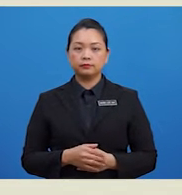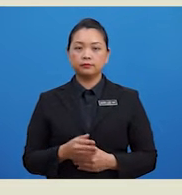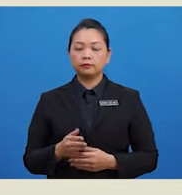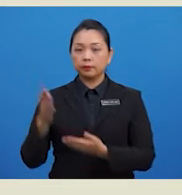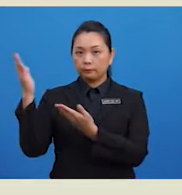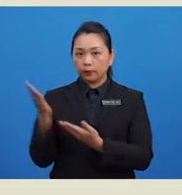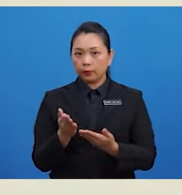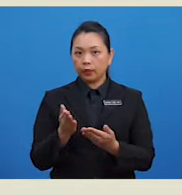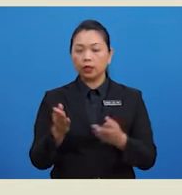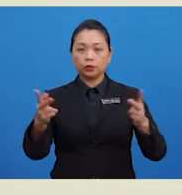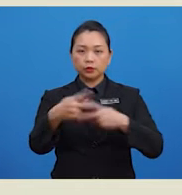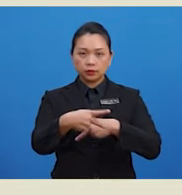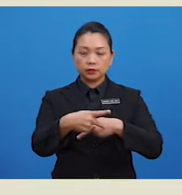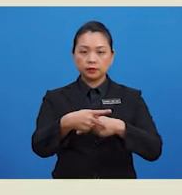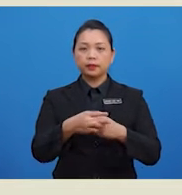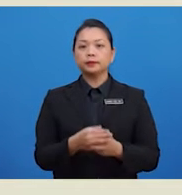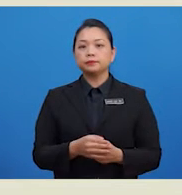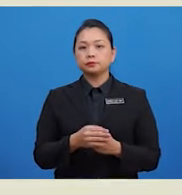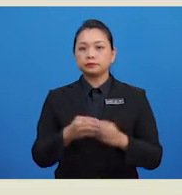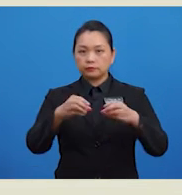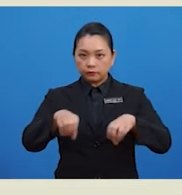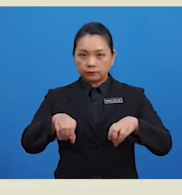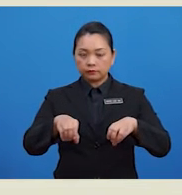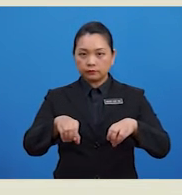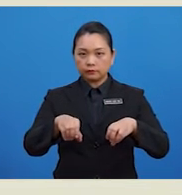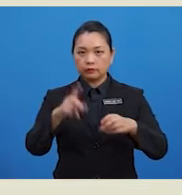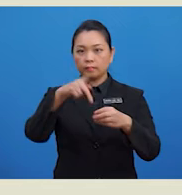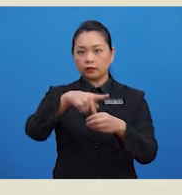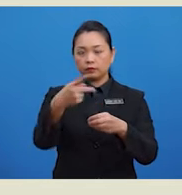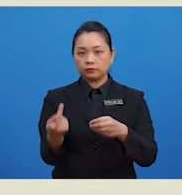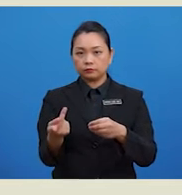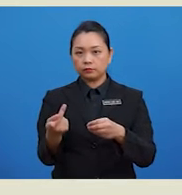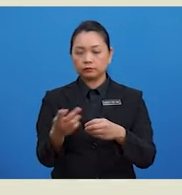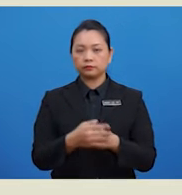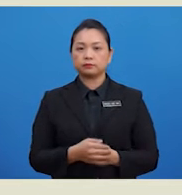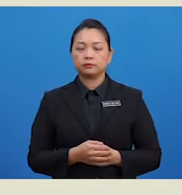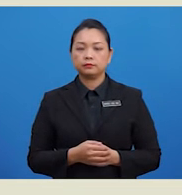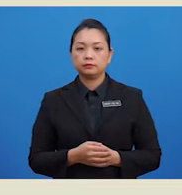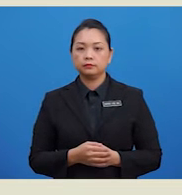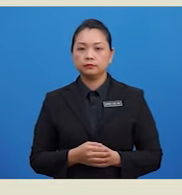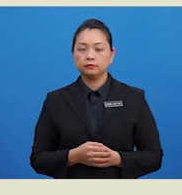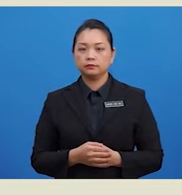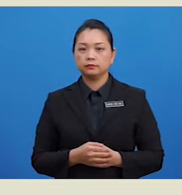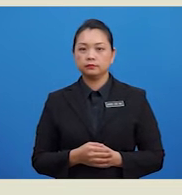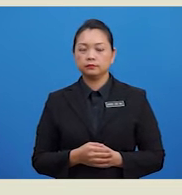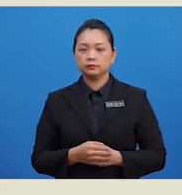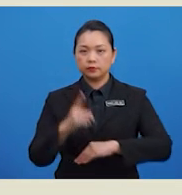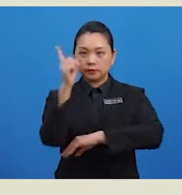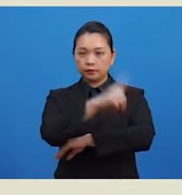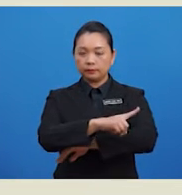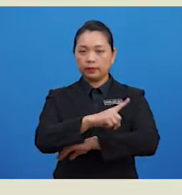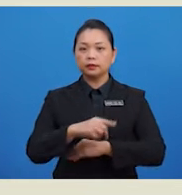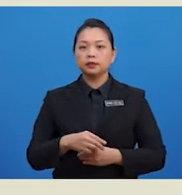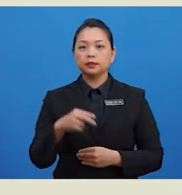Seterusnya, bekas yang berisi telur akan dibawa keluar ke stor di hadapan reban ayam dengan